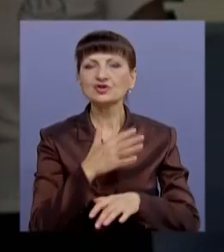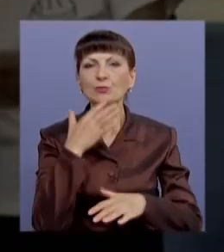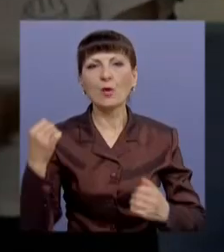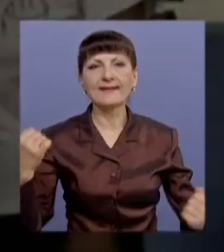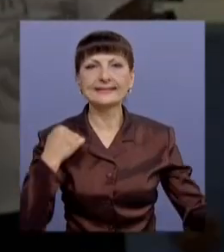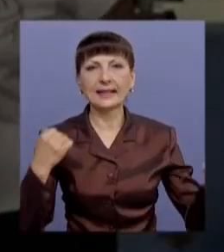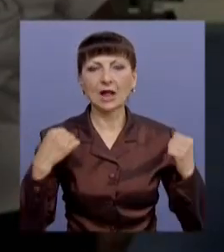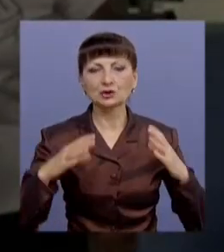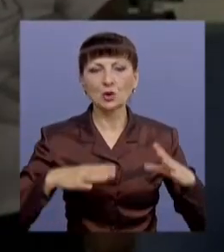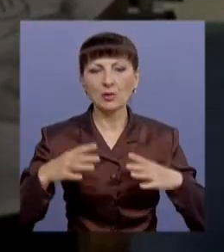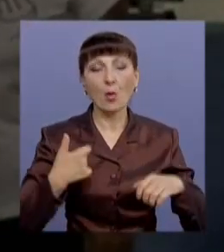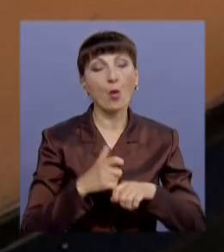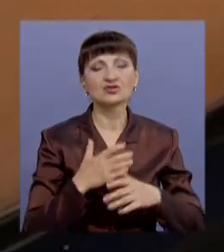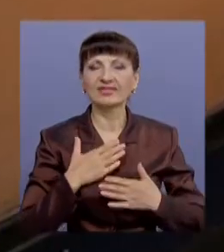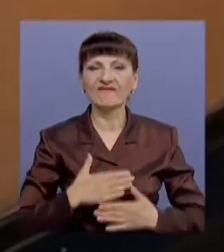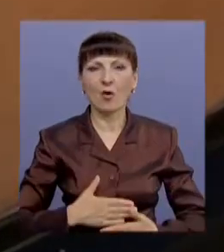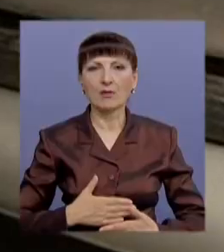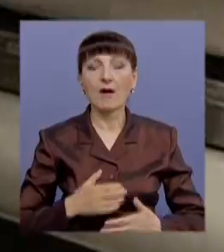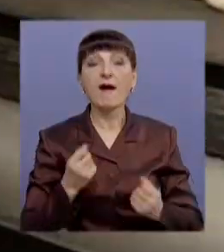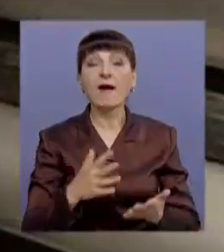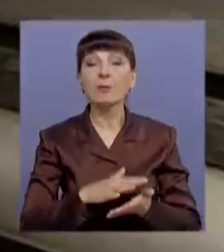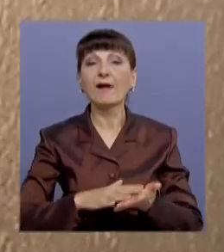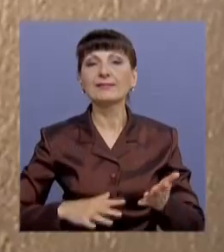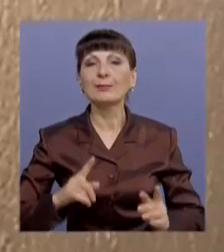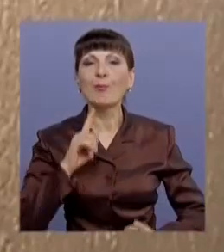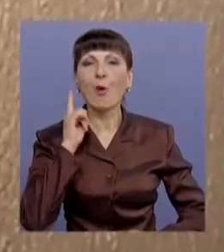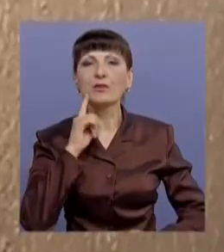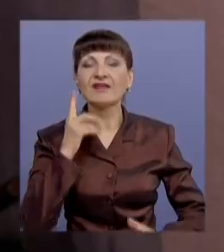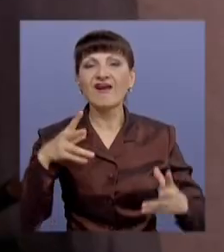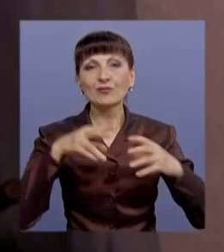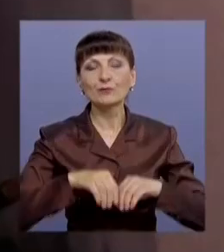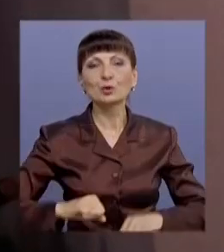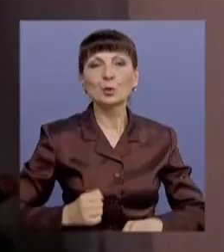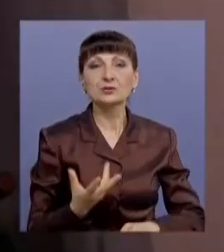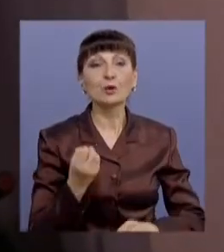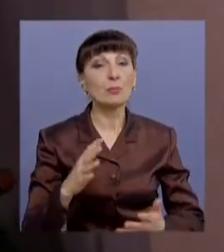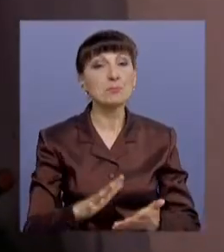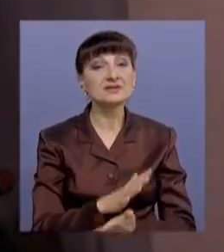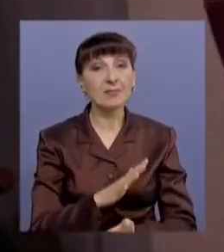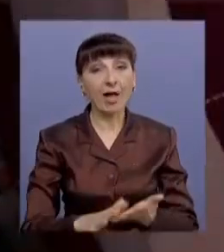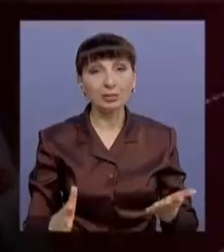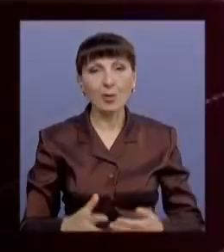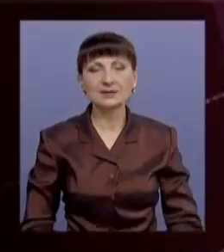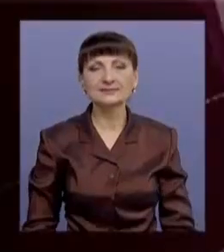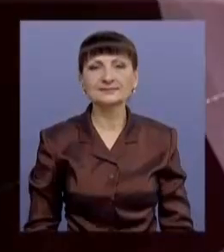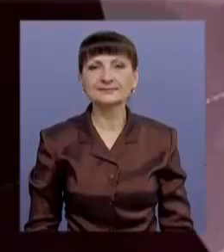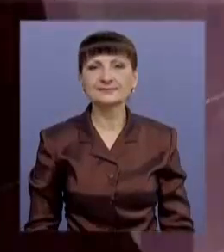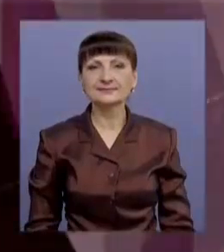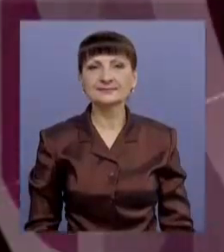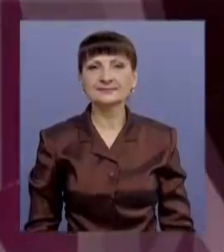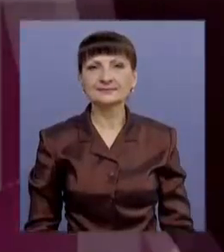тренажеров здесь. Я очень довольна этим. Как продлить молодость? В кругу друзей еще и бесплатно.